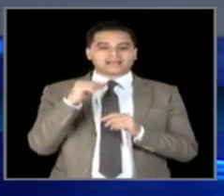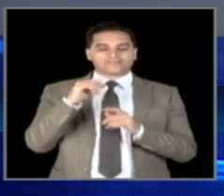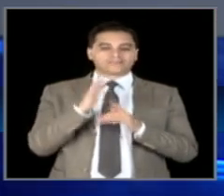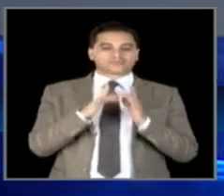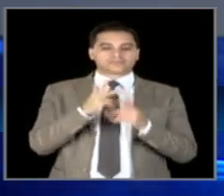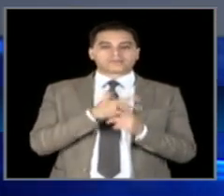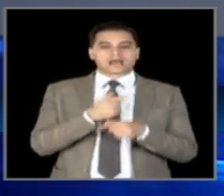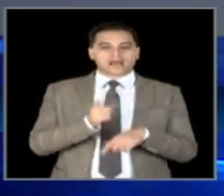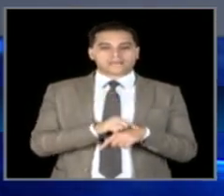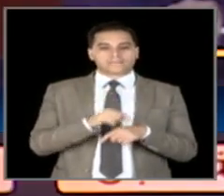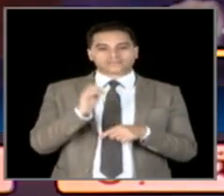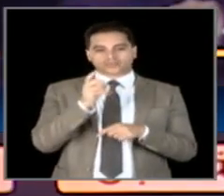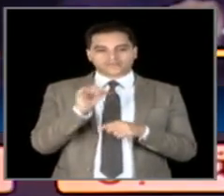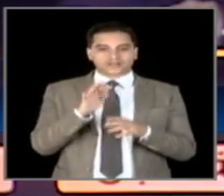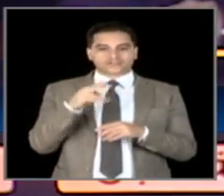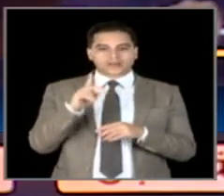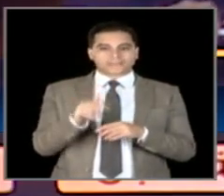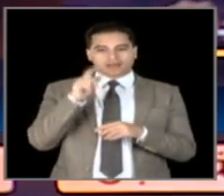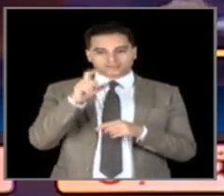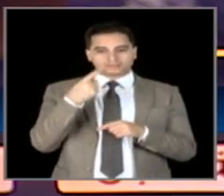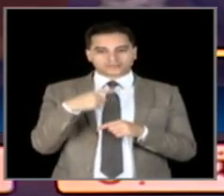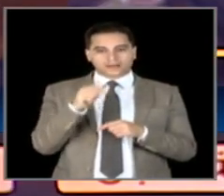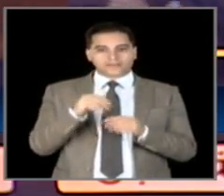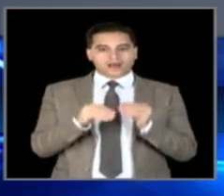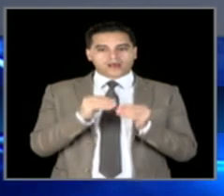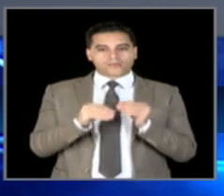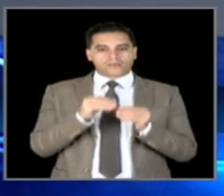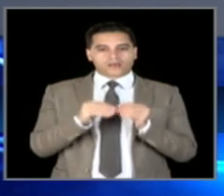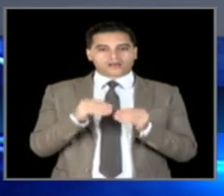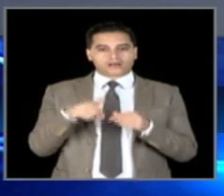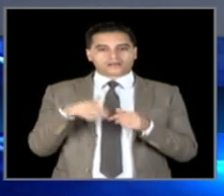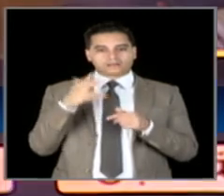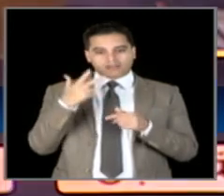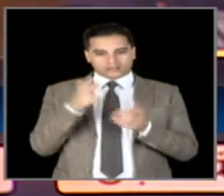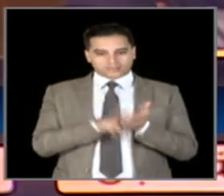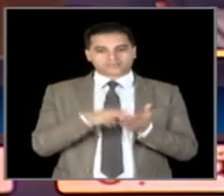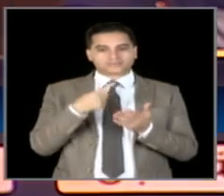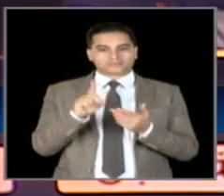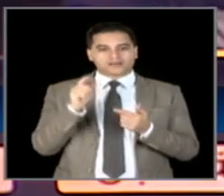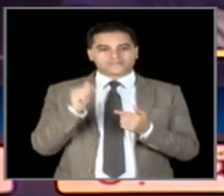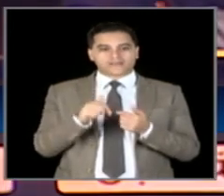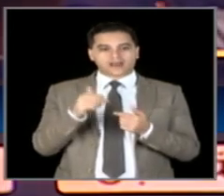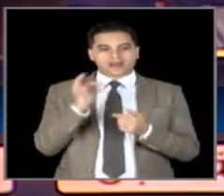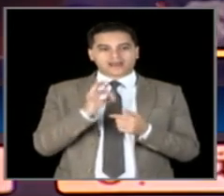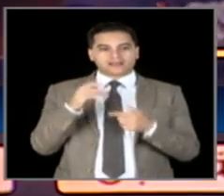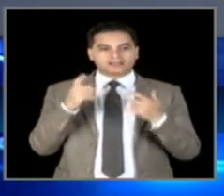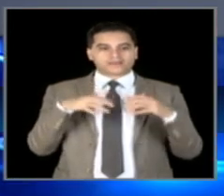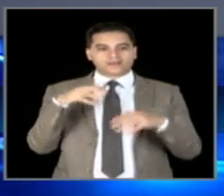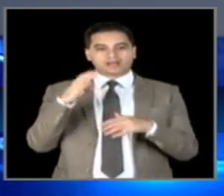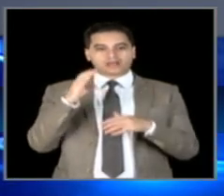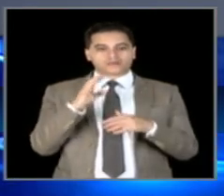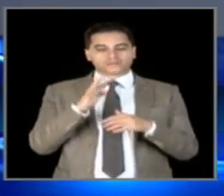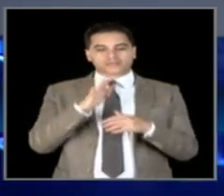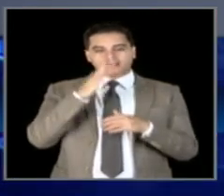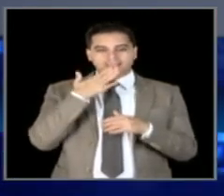الحاج متولي؟ مصطفى شعبان. صح. كم عدد ألوان علم دولة المجر؟ 3. صح. إلى أي دول جنوب شرق آسيا